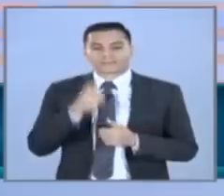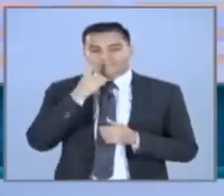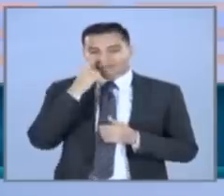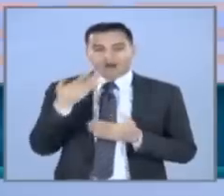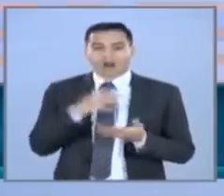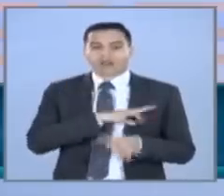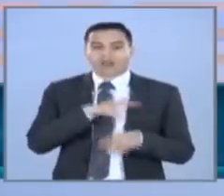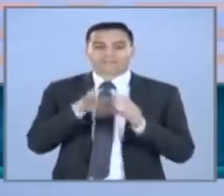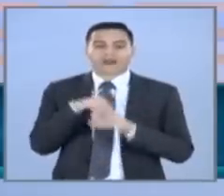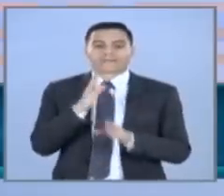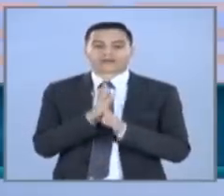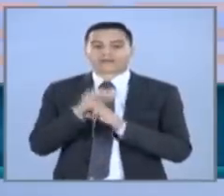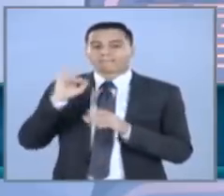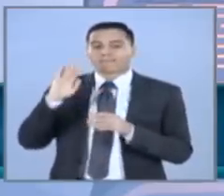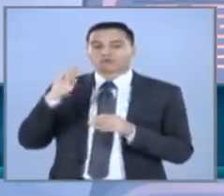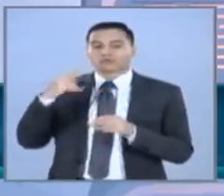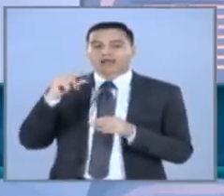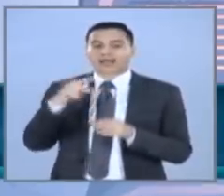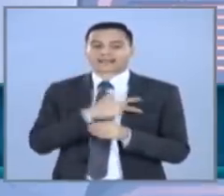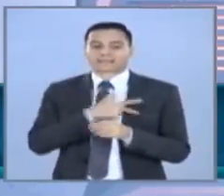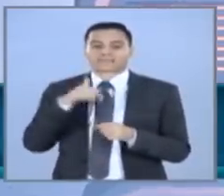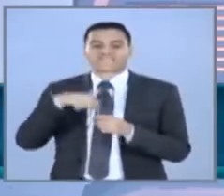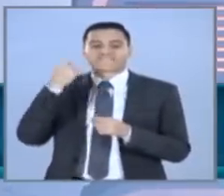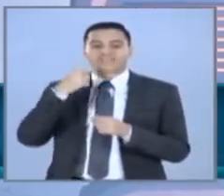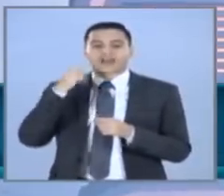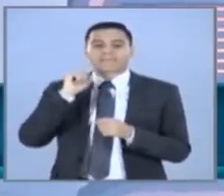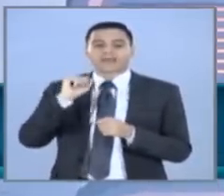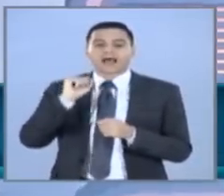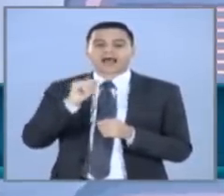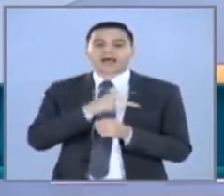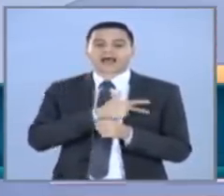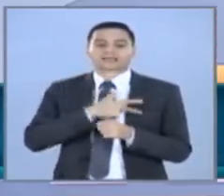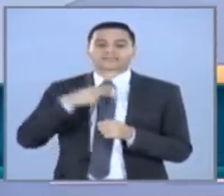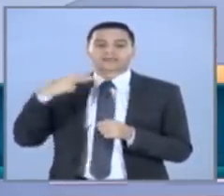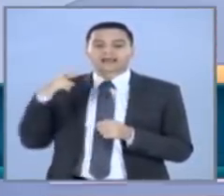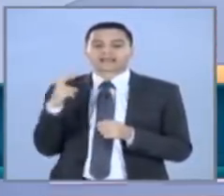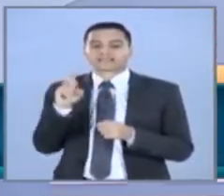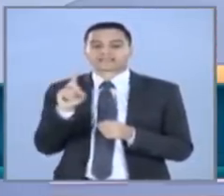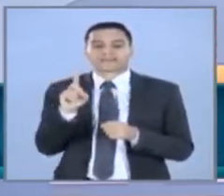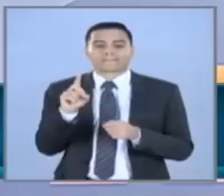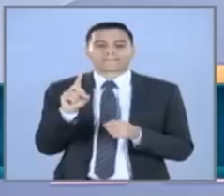فنان راحل قام بدور مسعد في فيلم عزبة الصفيح، فمن هو؟